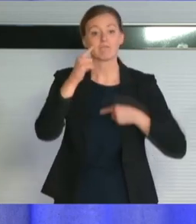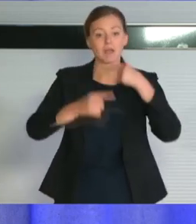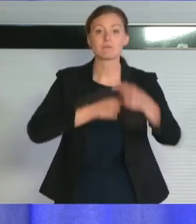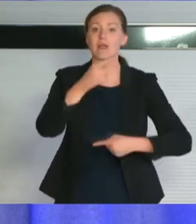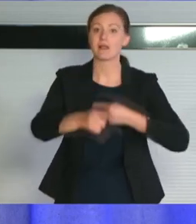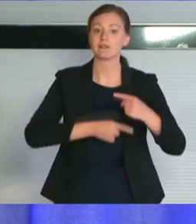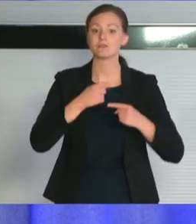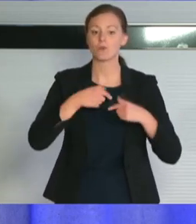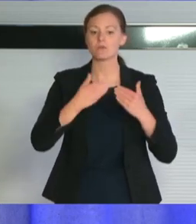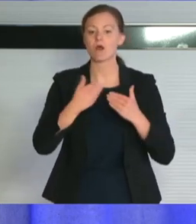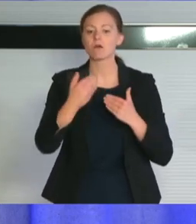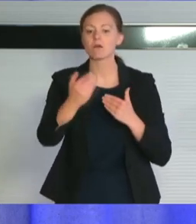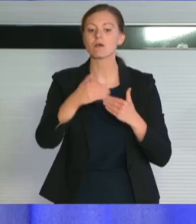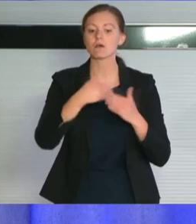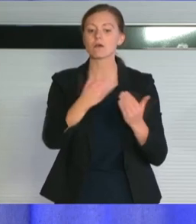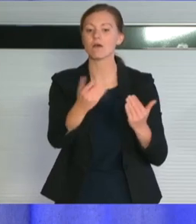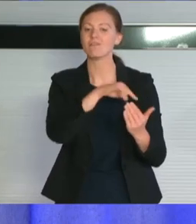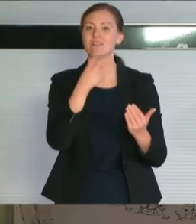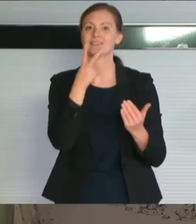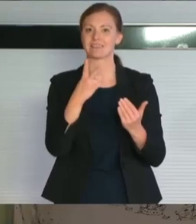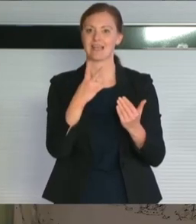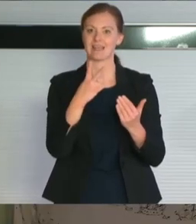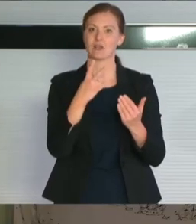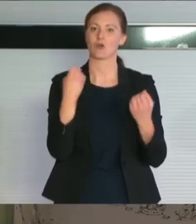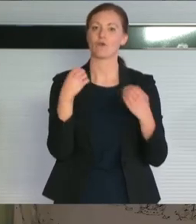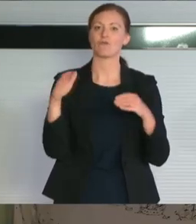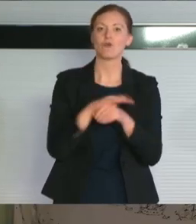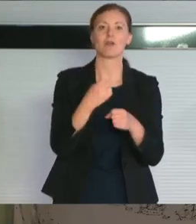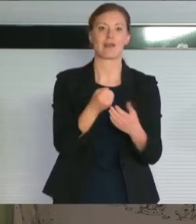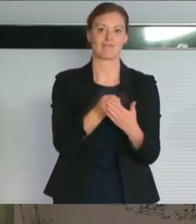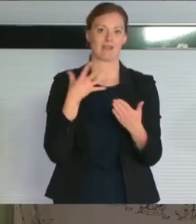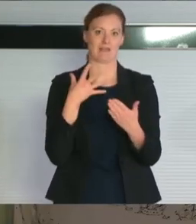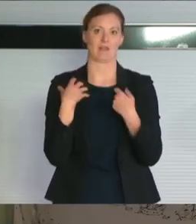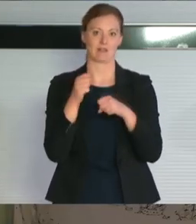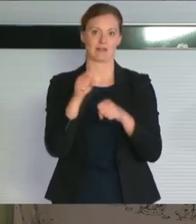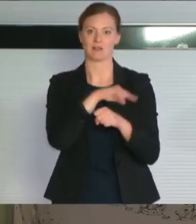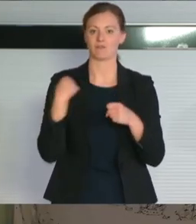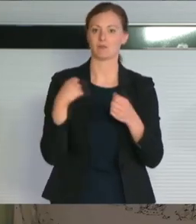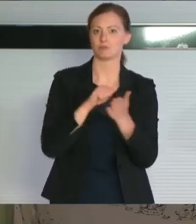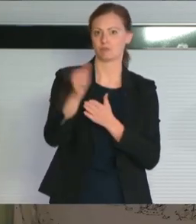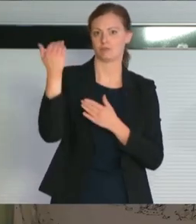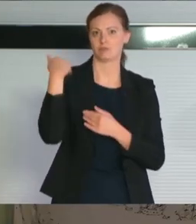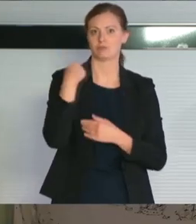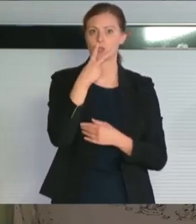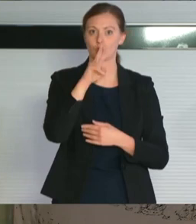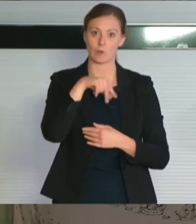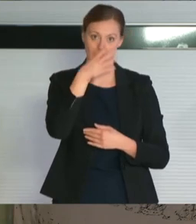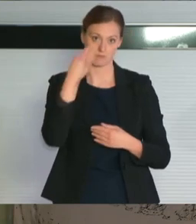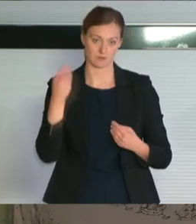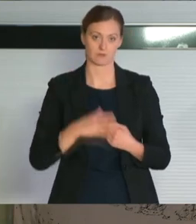den fulle effekten av de tiltakene som vi iverksatte 12. mars. Før vi vet